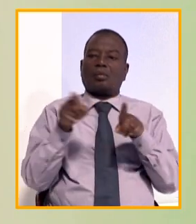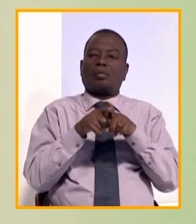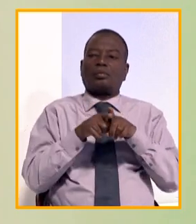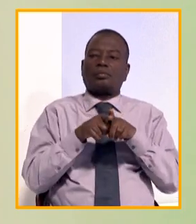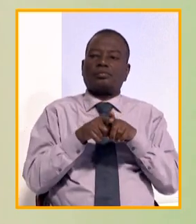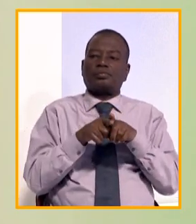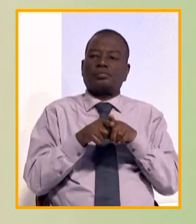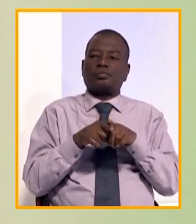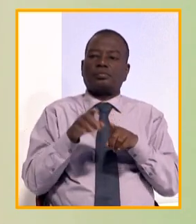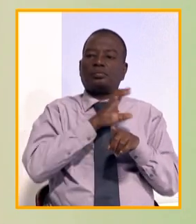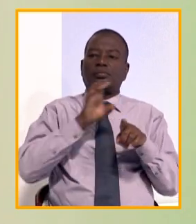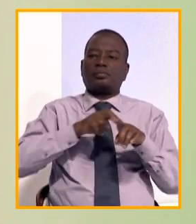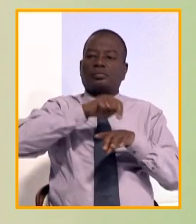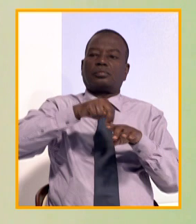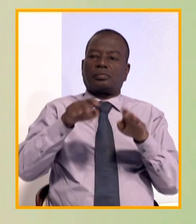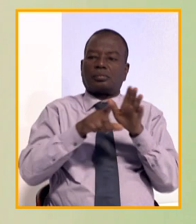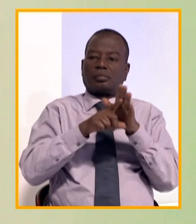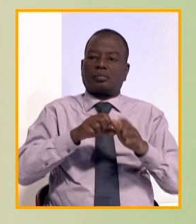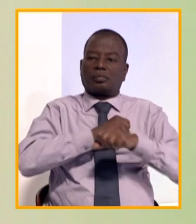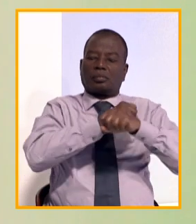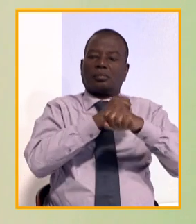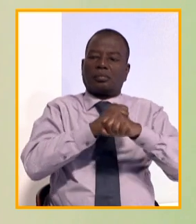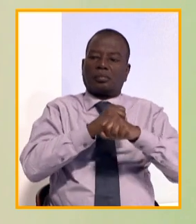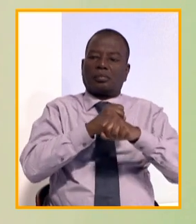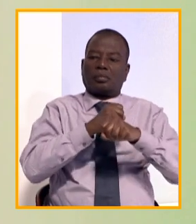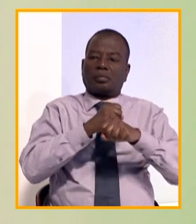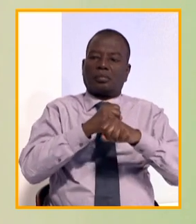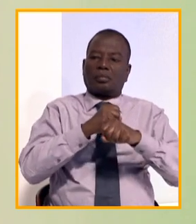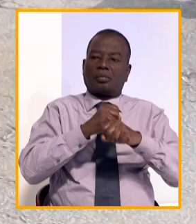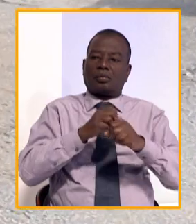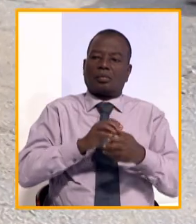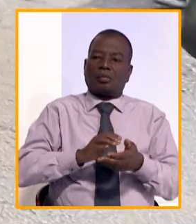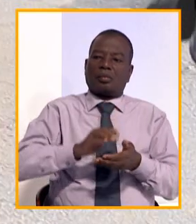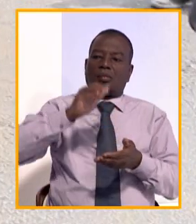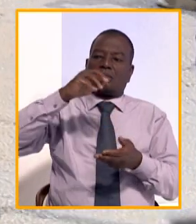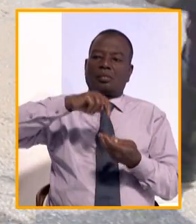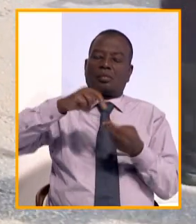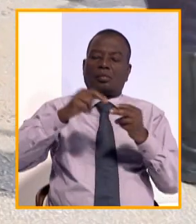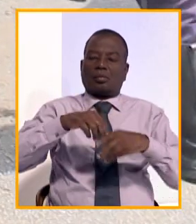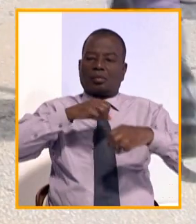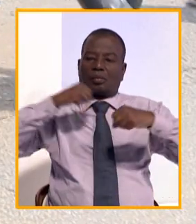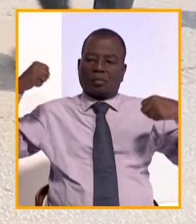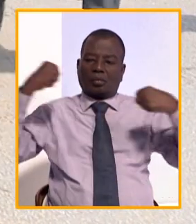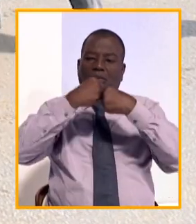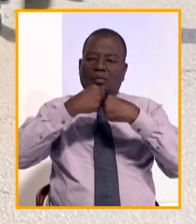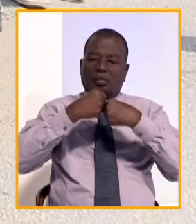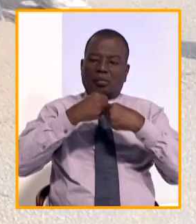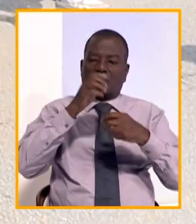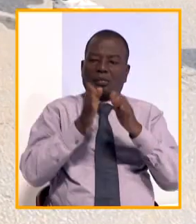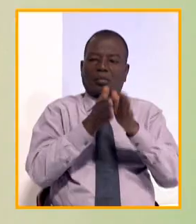ailleurs, le Conseil national de sécurité déplore la hausse du nombre d'accidents de la